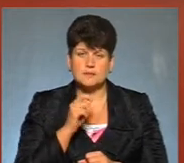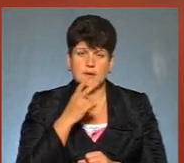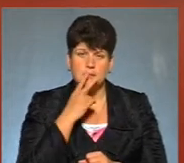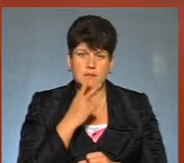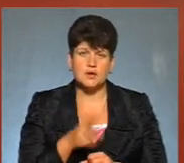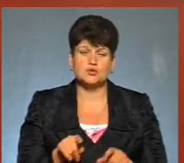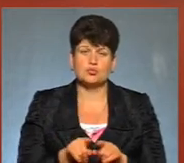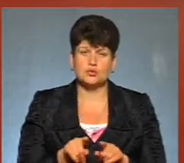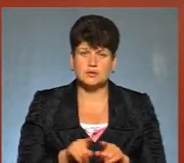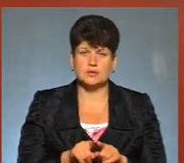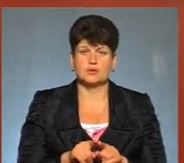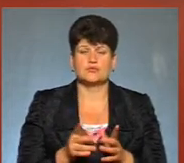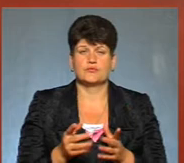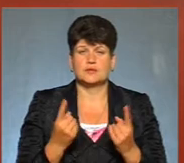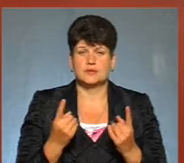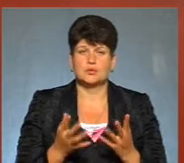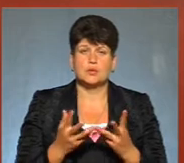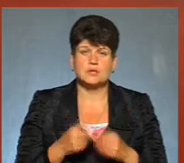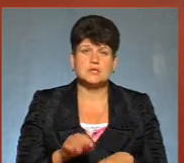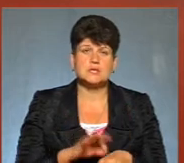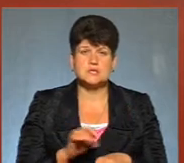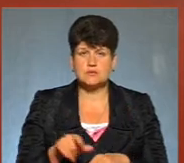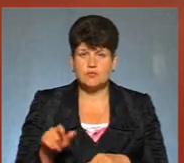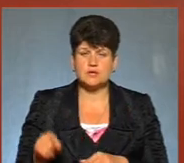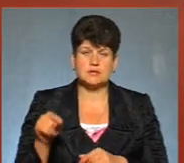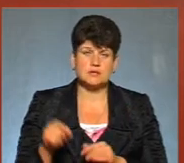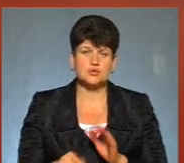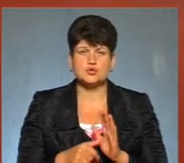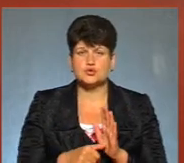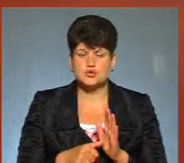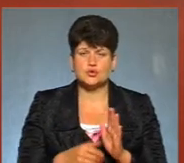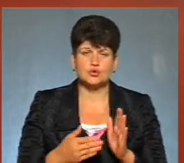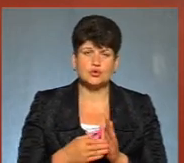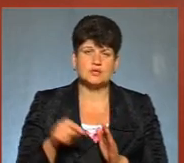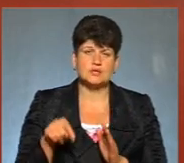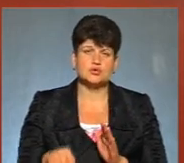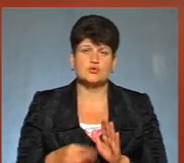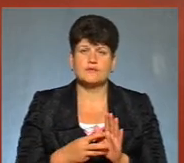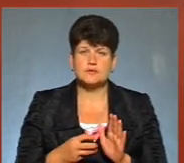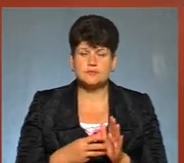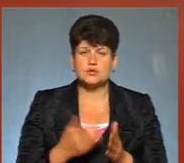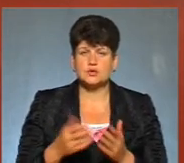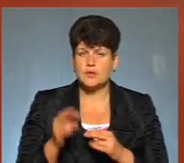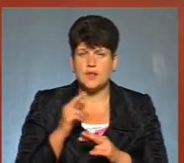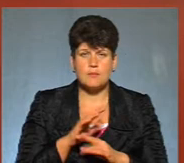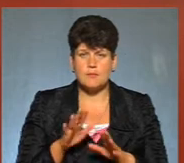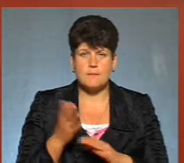також тенденцію рекордної кількості хворих, то 1600, то 1800, якщо я не помиляюся, минулі